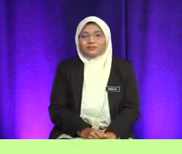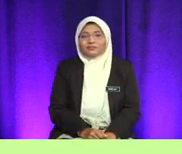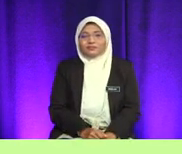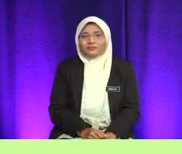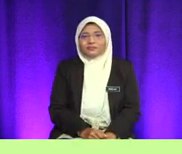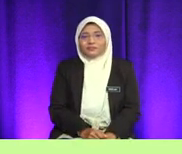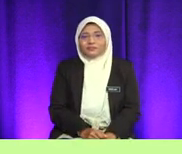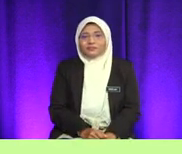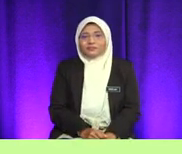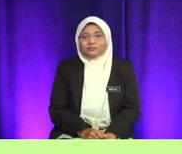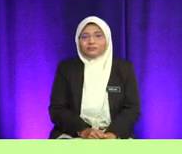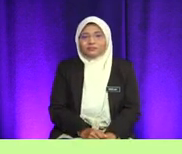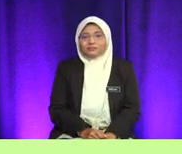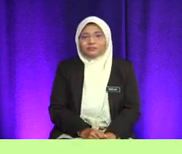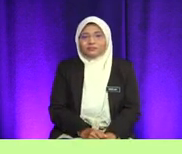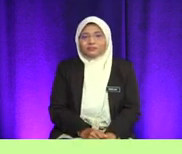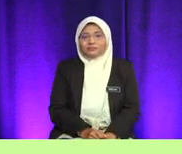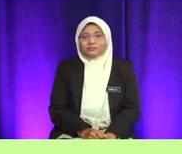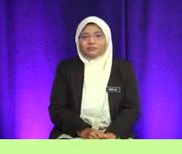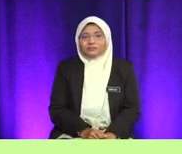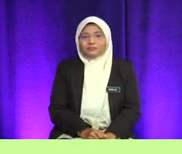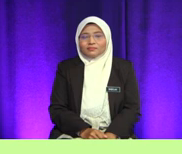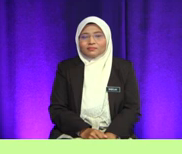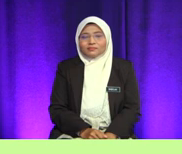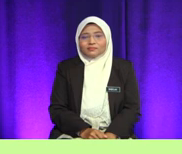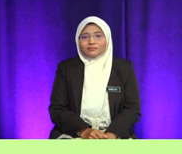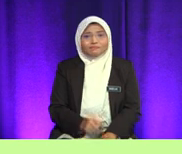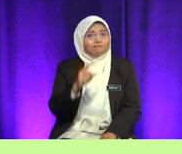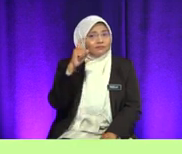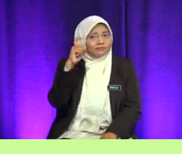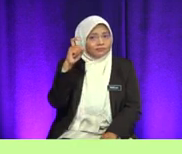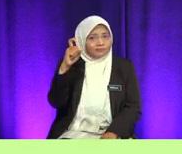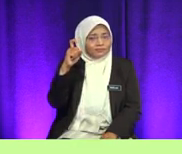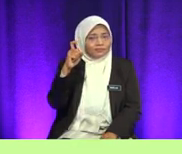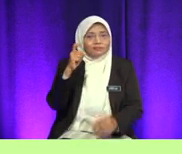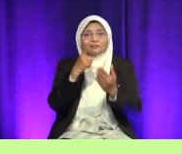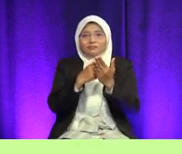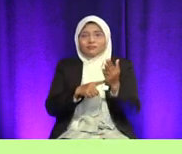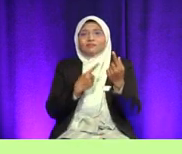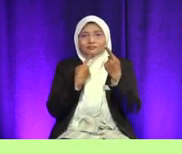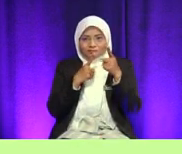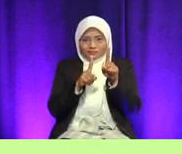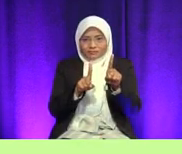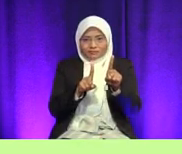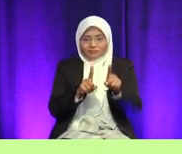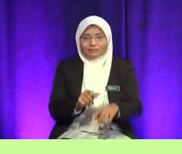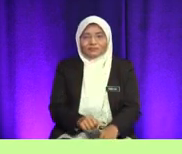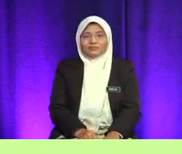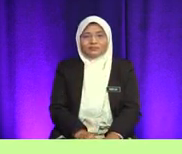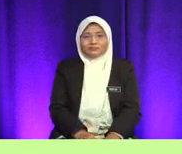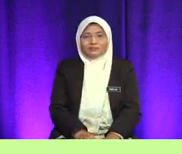istilah software bahasa Inggris istilah Daulah bahasa Arab